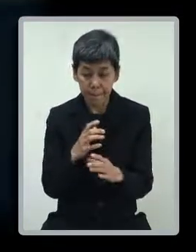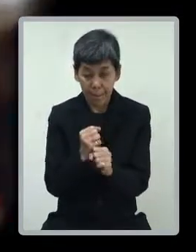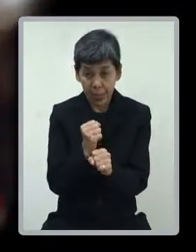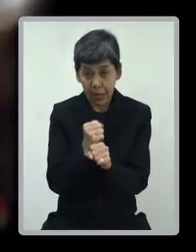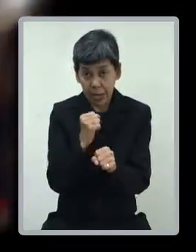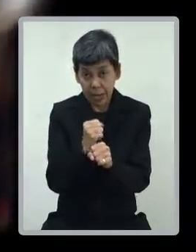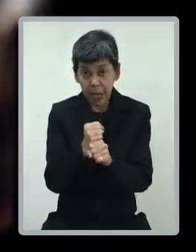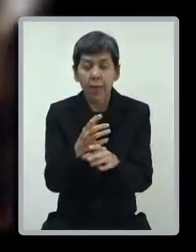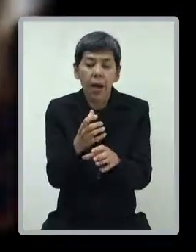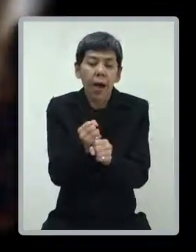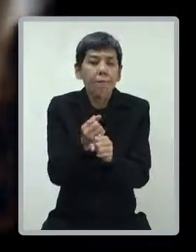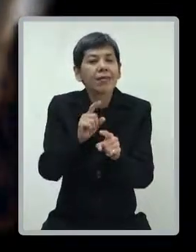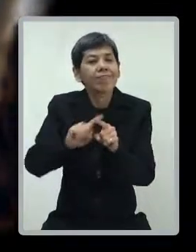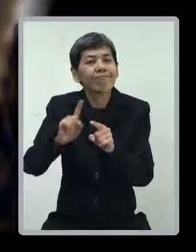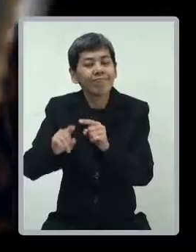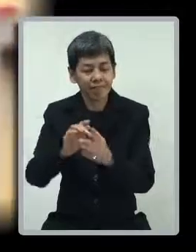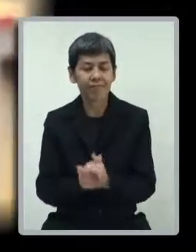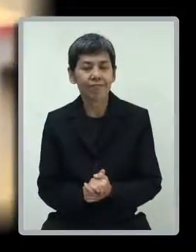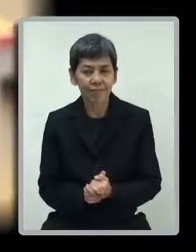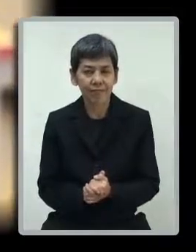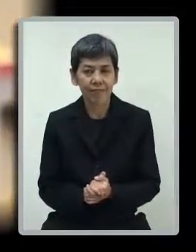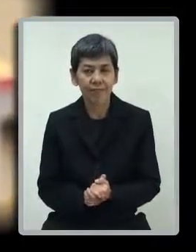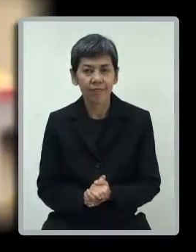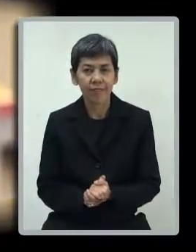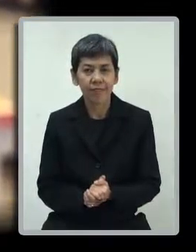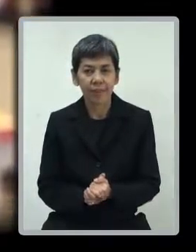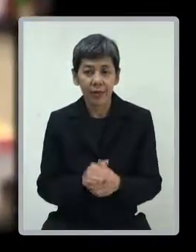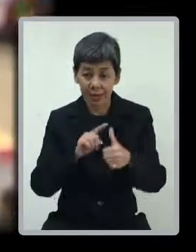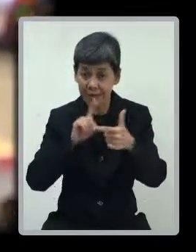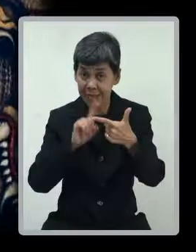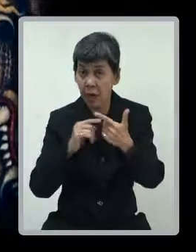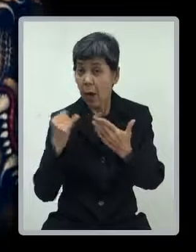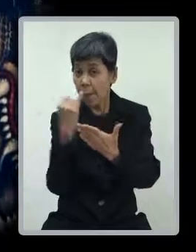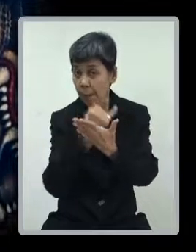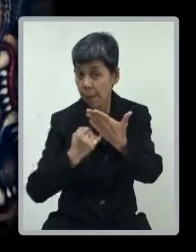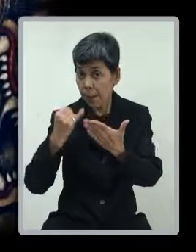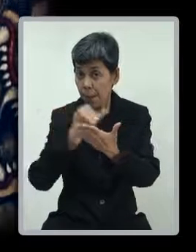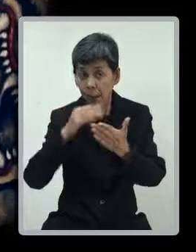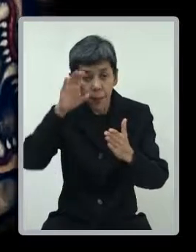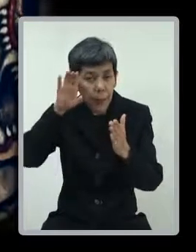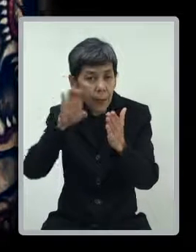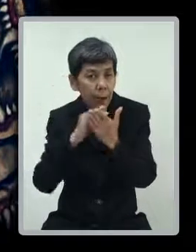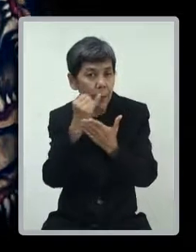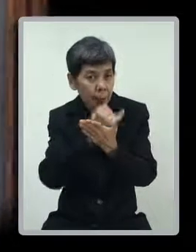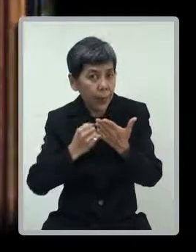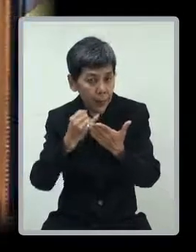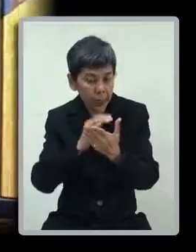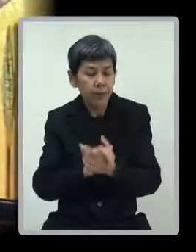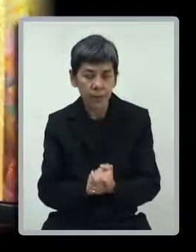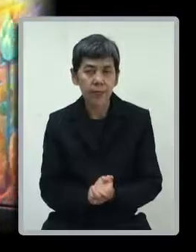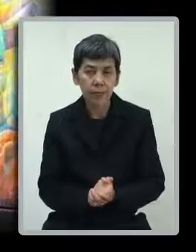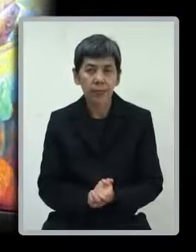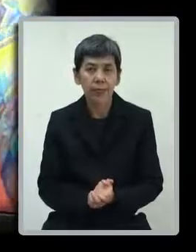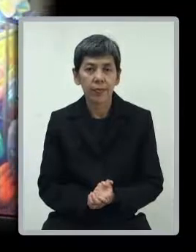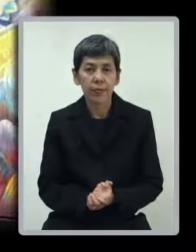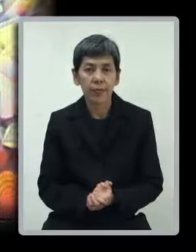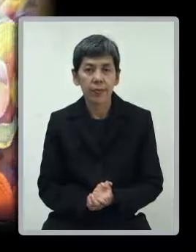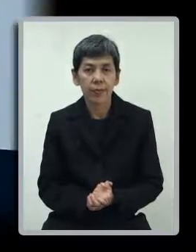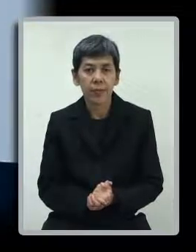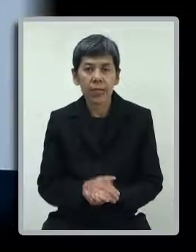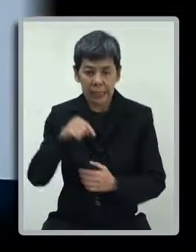านประติมากรรมก็คืองานปั้นภาษาอังกฤษเขาเรียกว่า sculpture กับถ้าเป็นภาพวาดเขาเรียกว่าจิตรกรรมภาษาอังกฤษเขาเรียกว่า